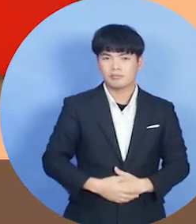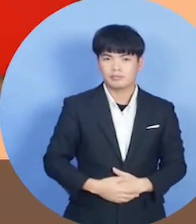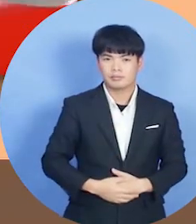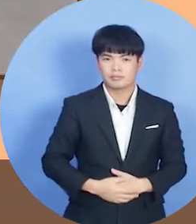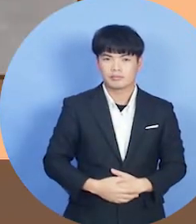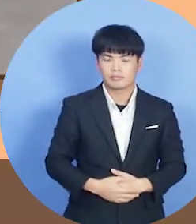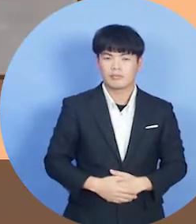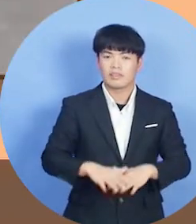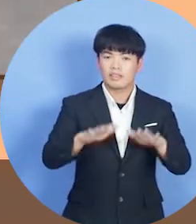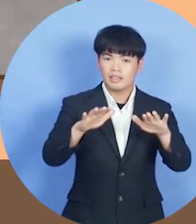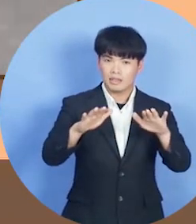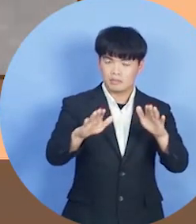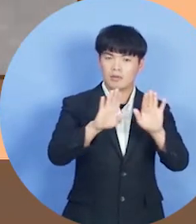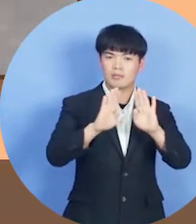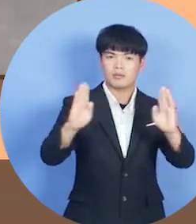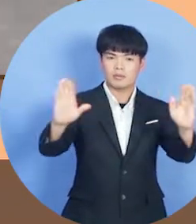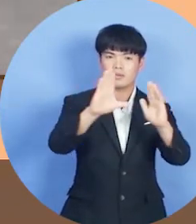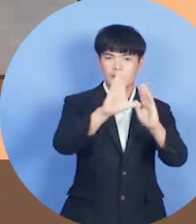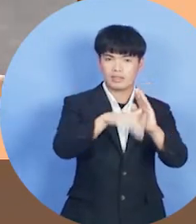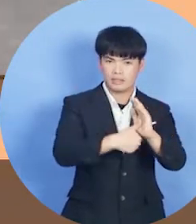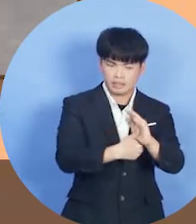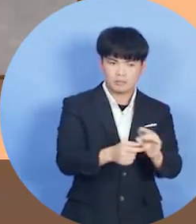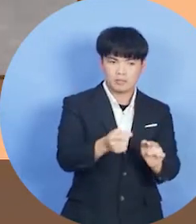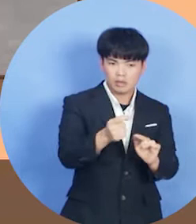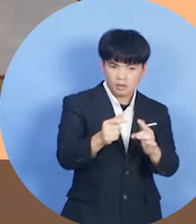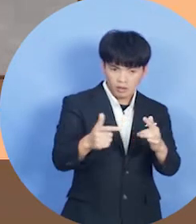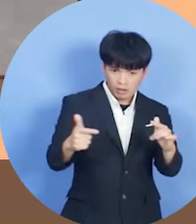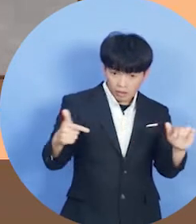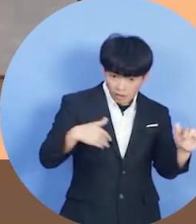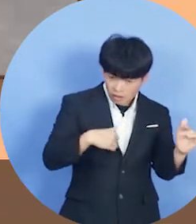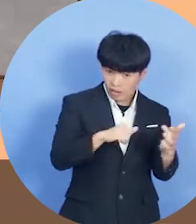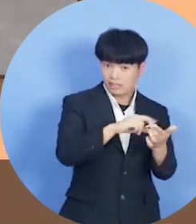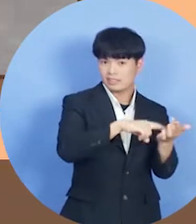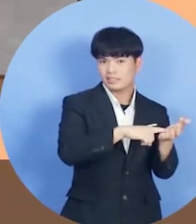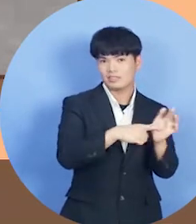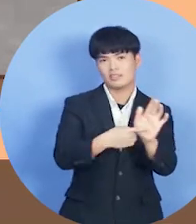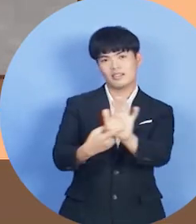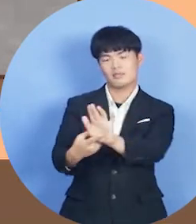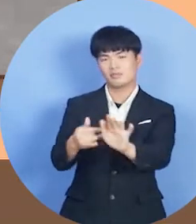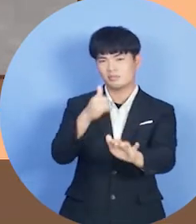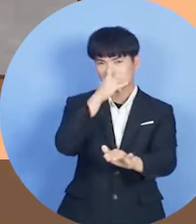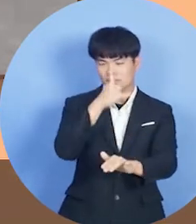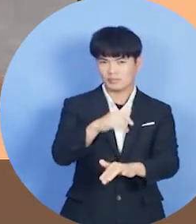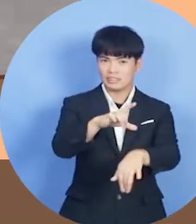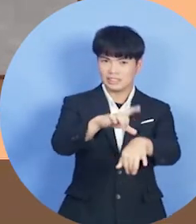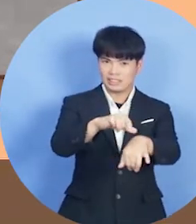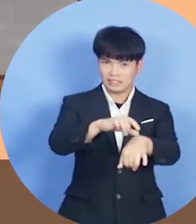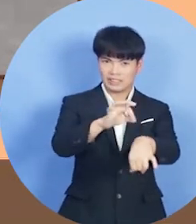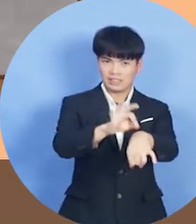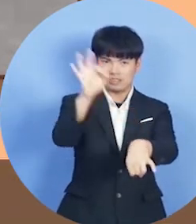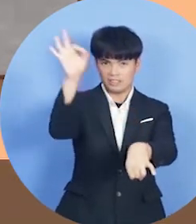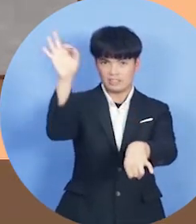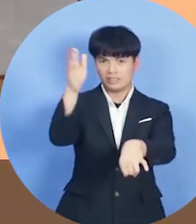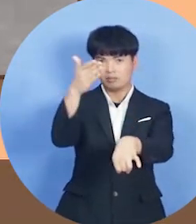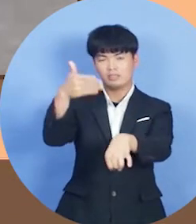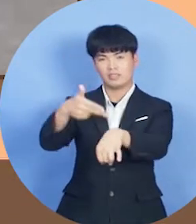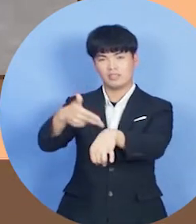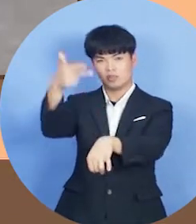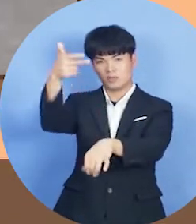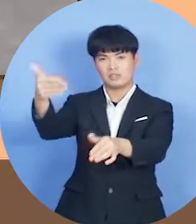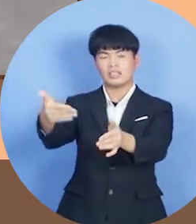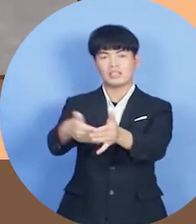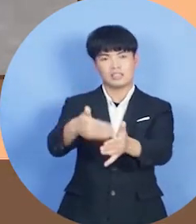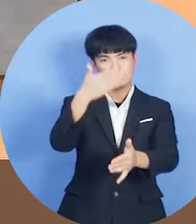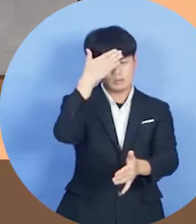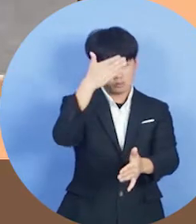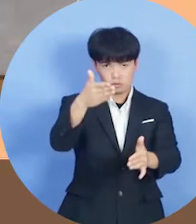이번 전시에서는 회화, 조형 등 다채로운 작품들이 전시되는데요. 관람 시간은 오전 10시부터 오후 7시까지로 무료